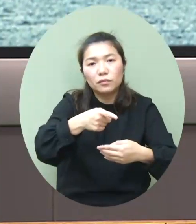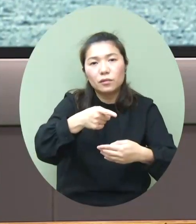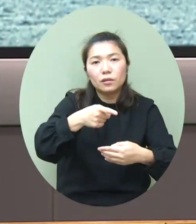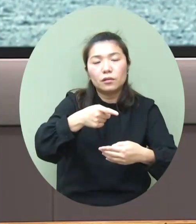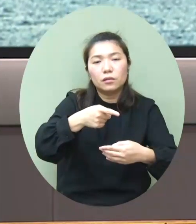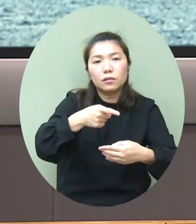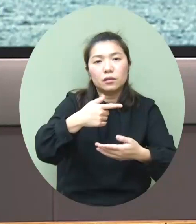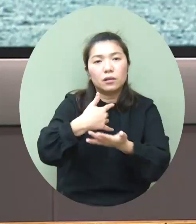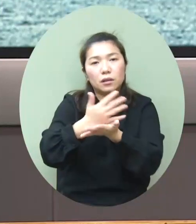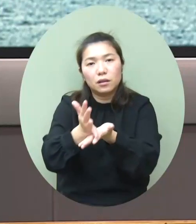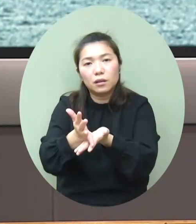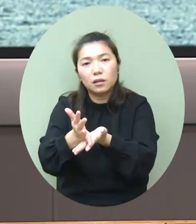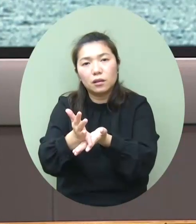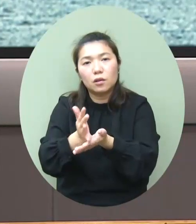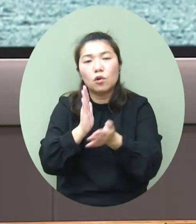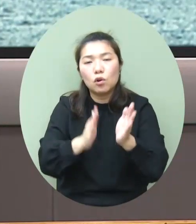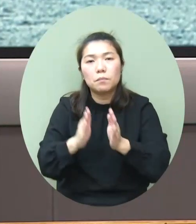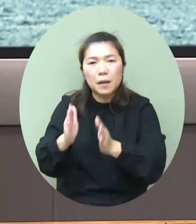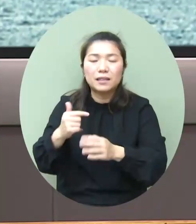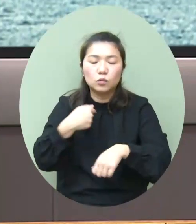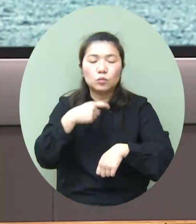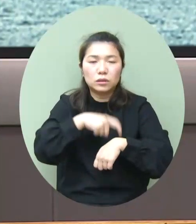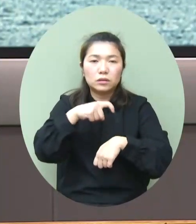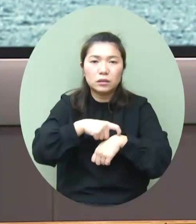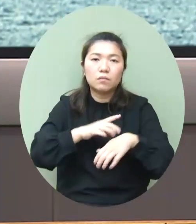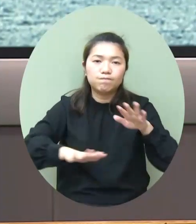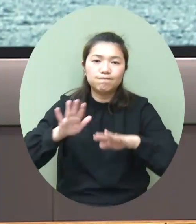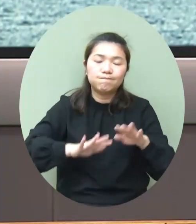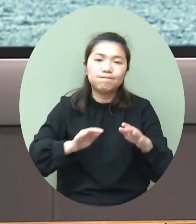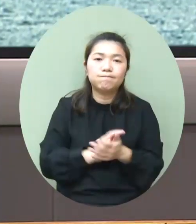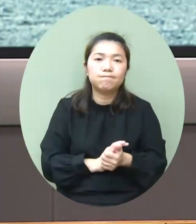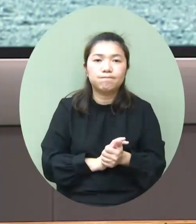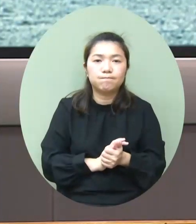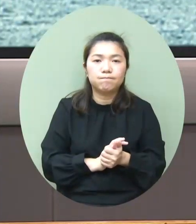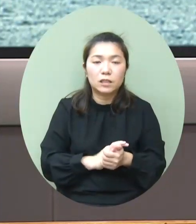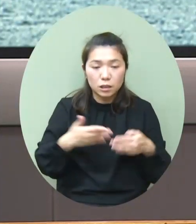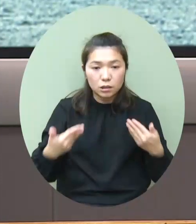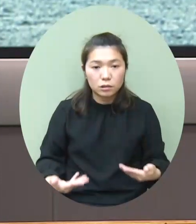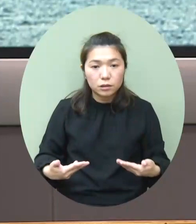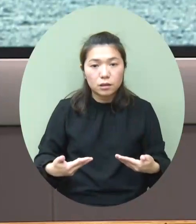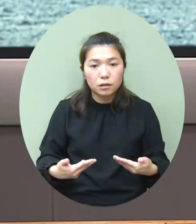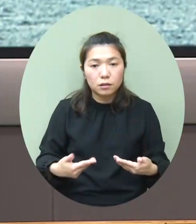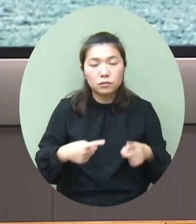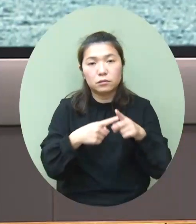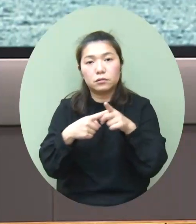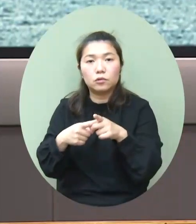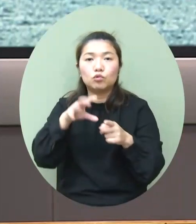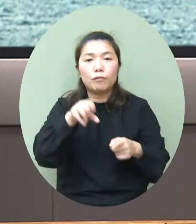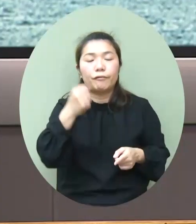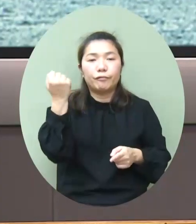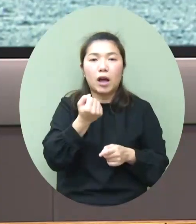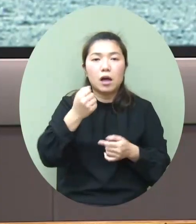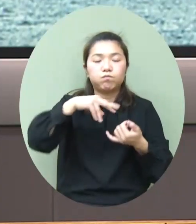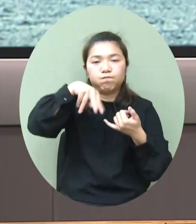这一系列的流程也需要时间去筹备。现实，如